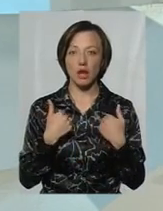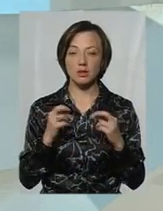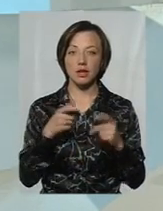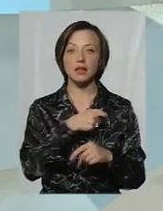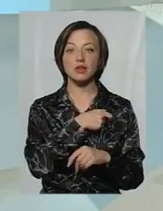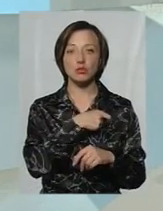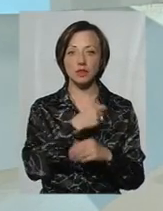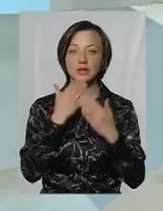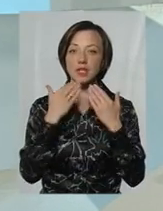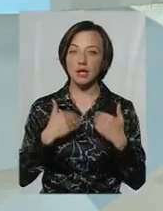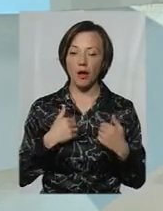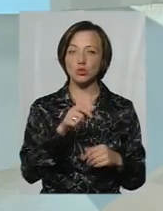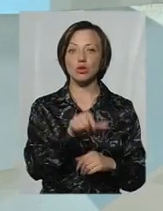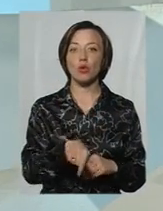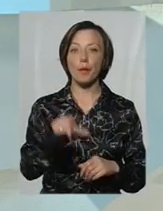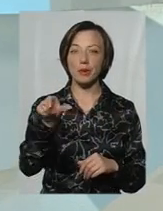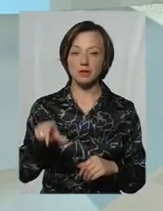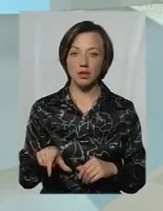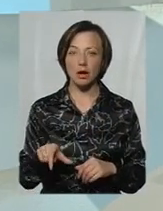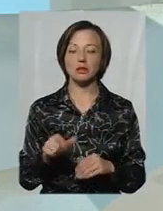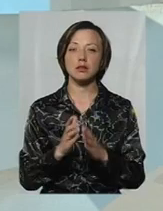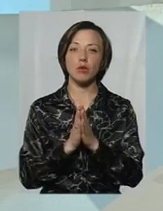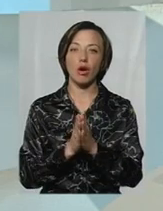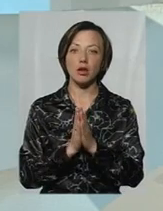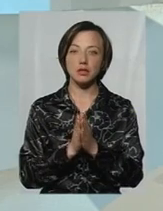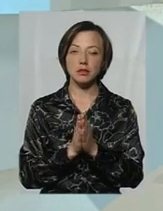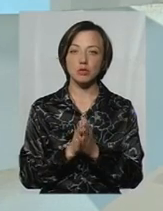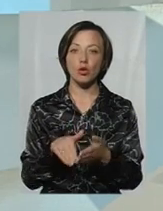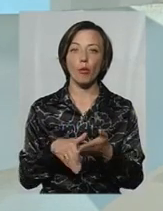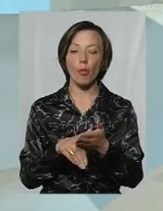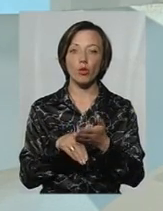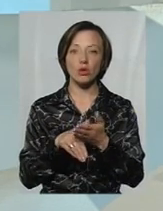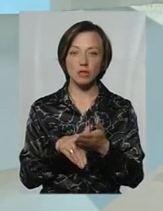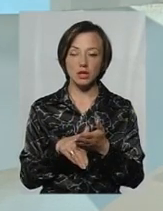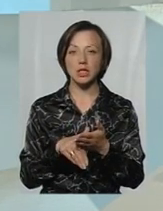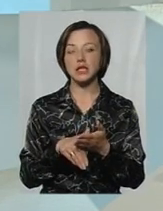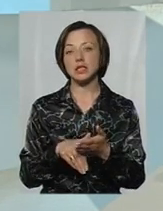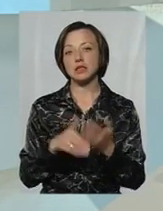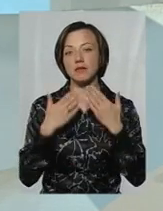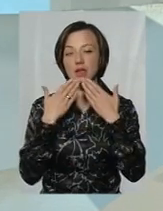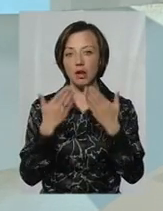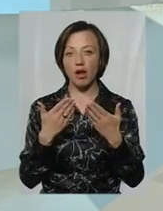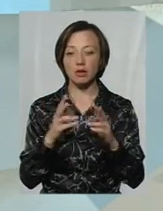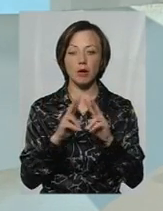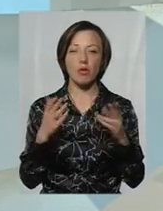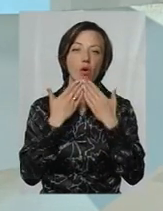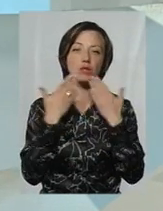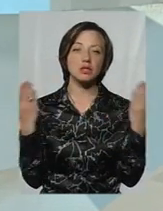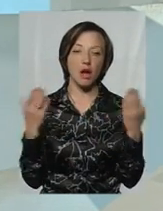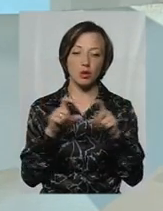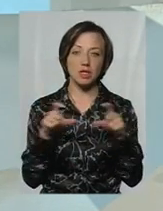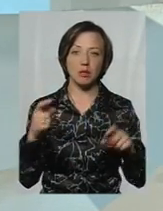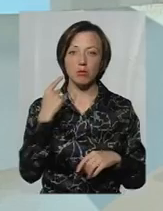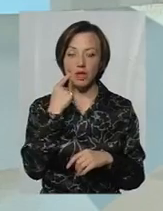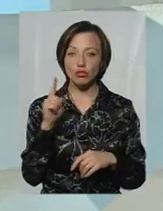депутатів, звертаються громадяни з проханням допомогти. Звертаються як в останню інстанцію. Прикро,